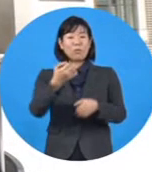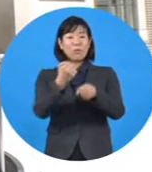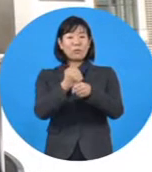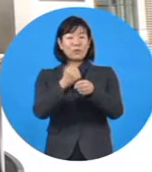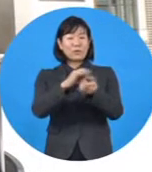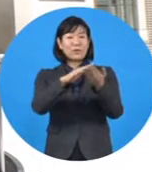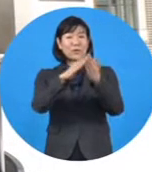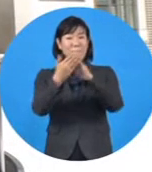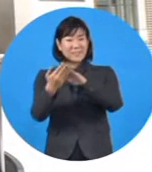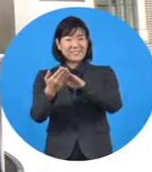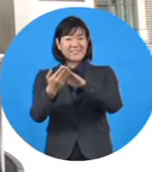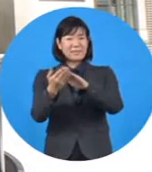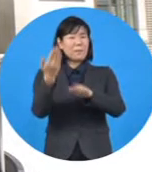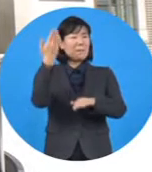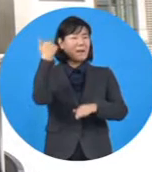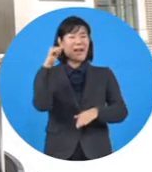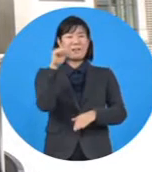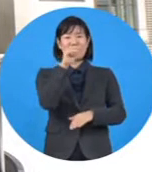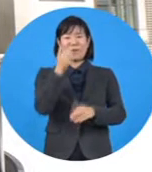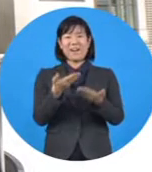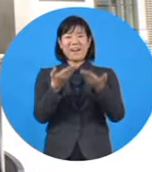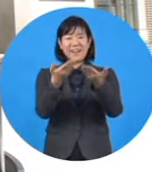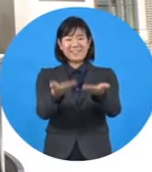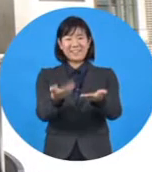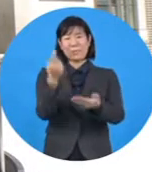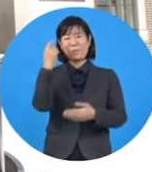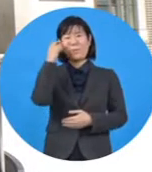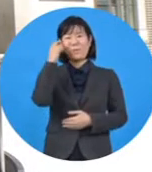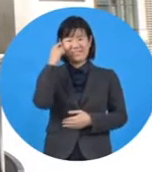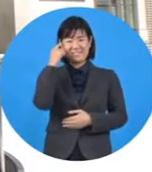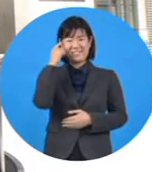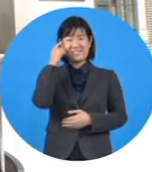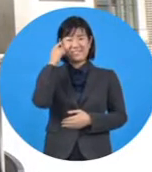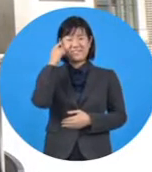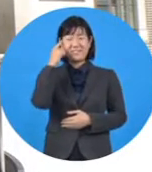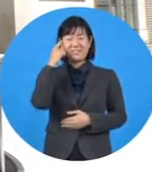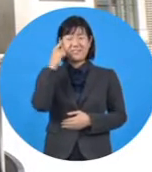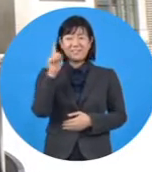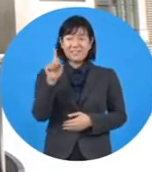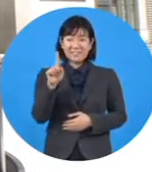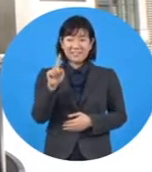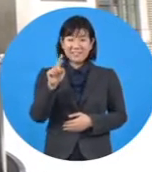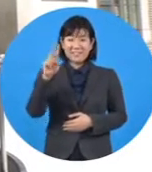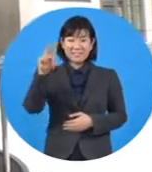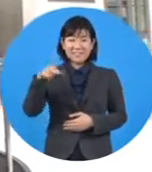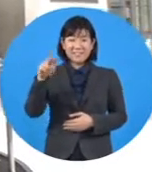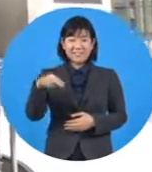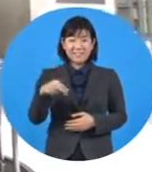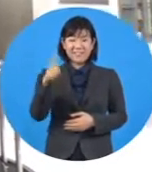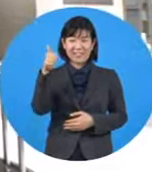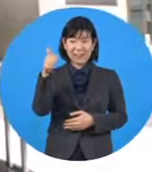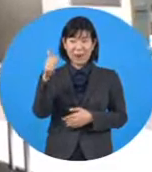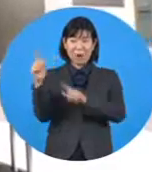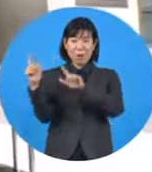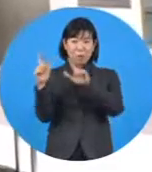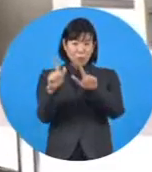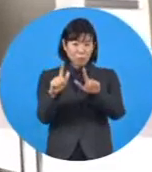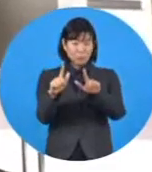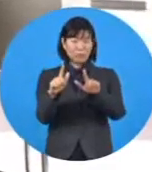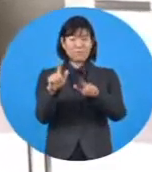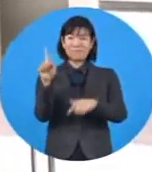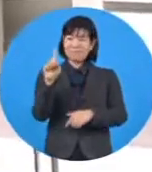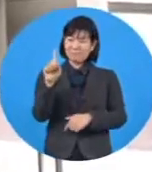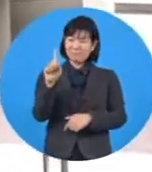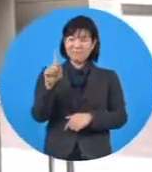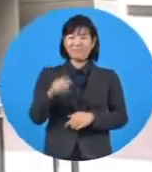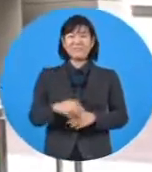板橋はものづくりの街であるということをこれまでにもご紹介してきましたが、ねえ、何？りんりんちゃんから伝え